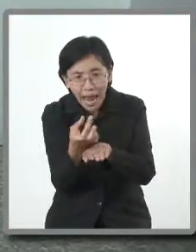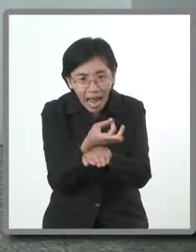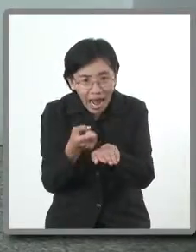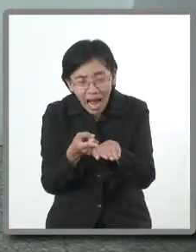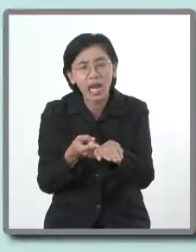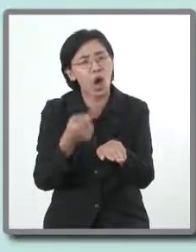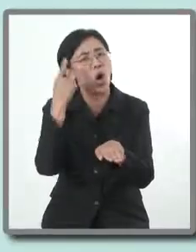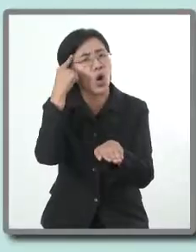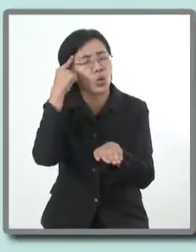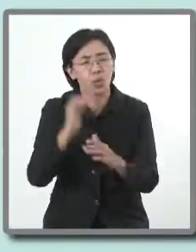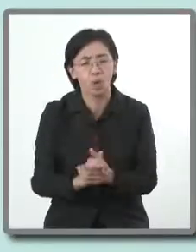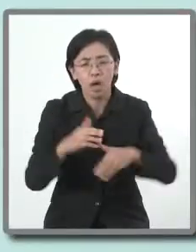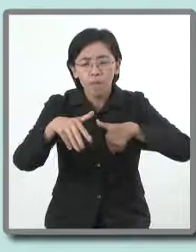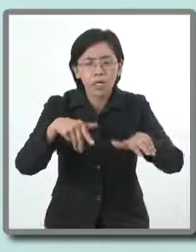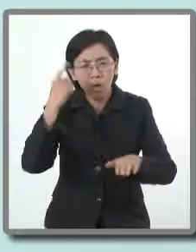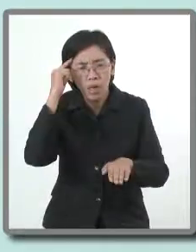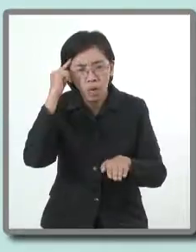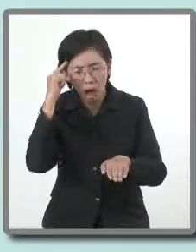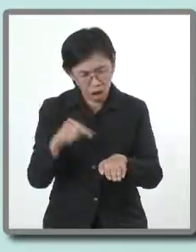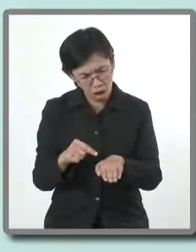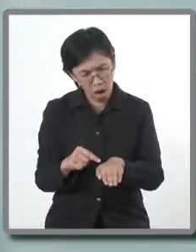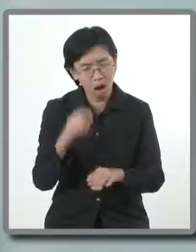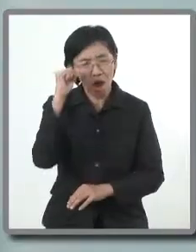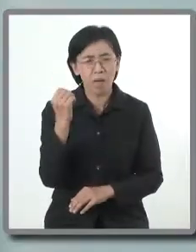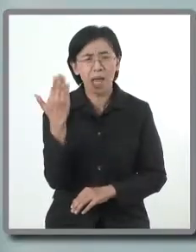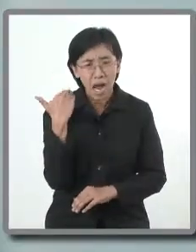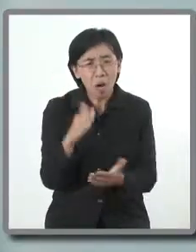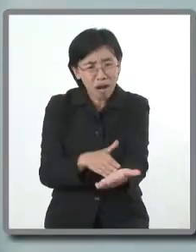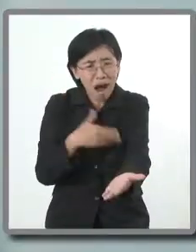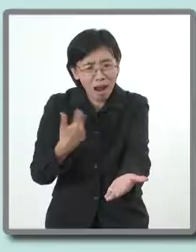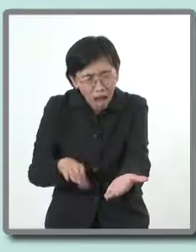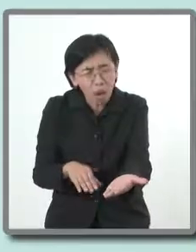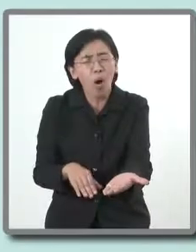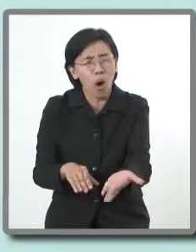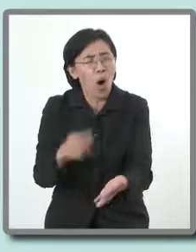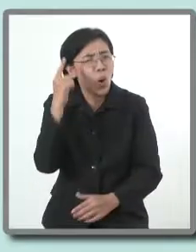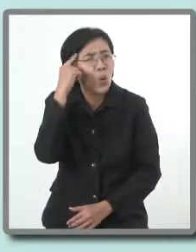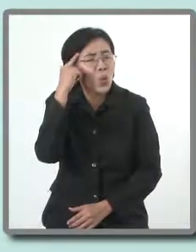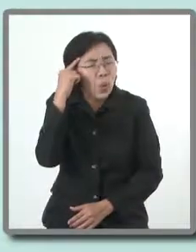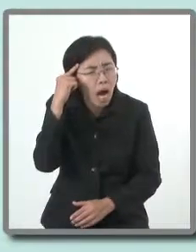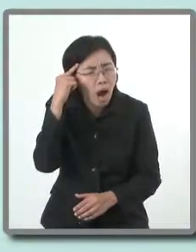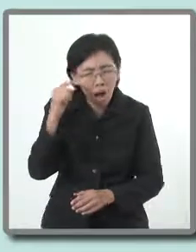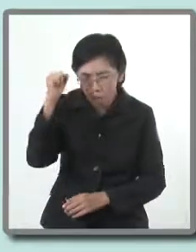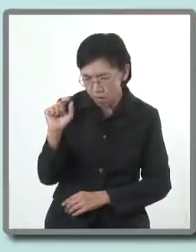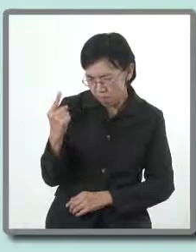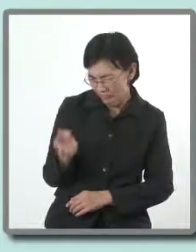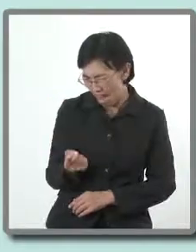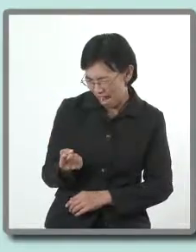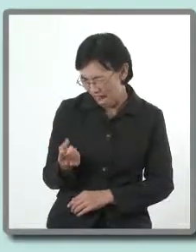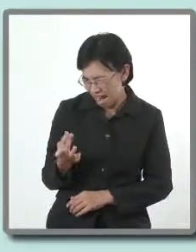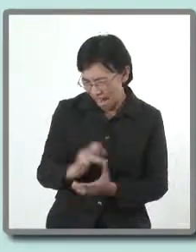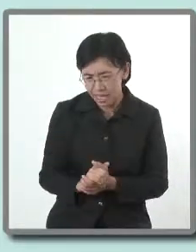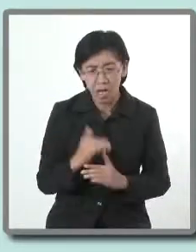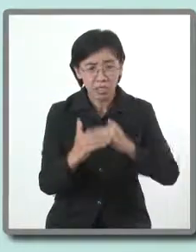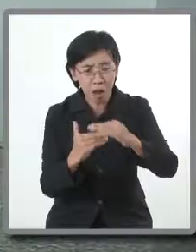ชนอาจจะจำภาพเดิมรถเพราะว่ารถเมล์นี้ใช้มานานแล้วใช่ไหมคะ ใช่ครับ เพราะฉะนั้นประชาชนอาจจะแบบนึกภาพว่าอุ้ยต้องก้าวเท้าสูง